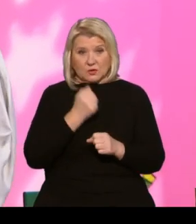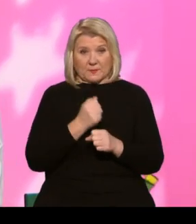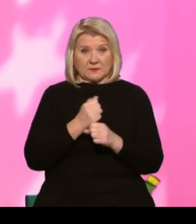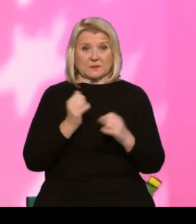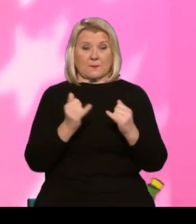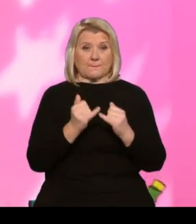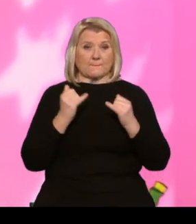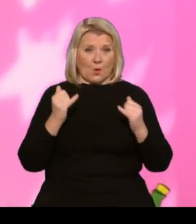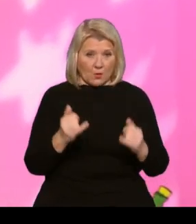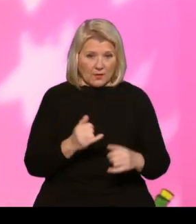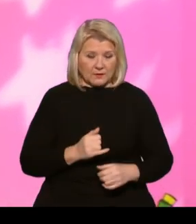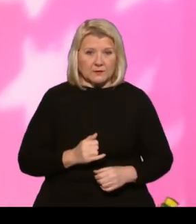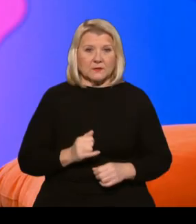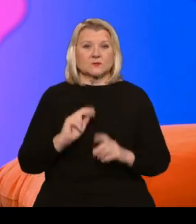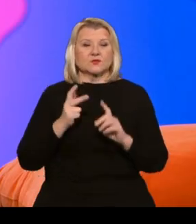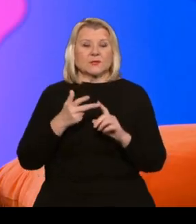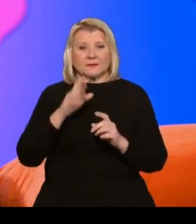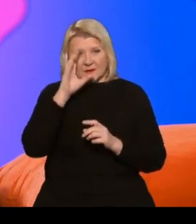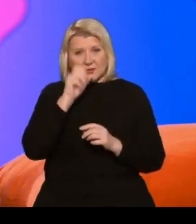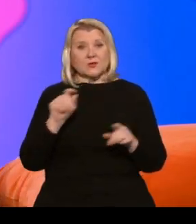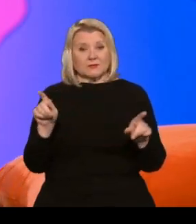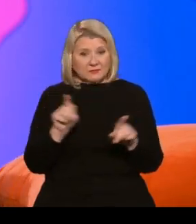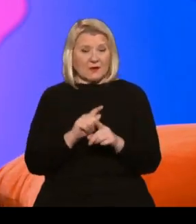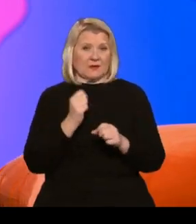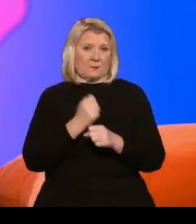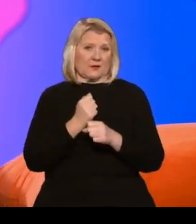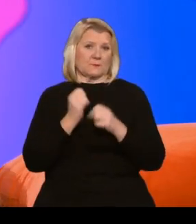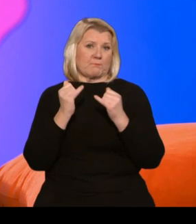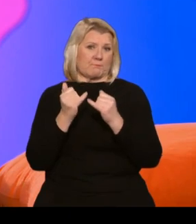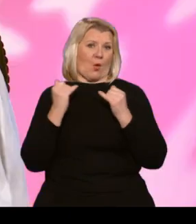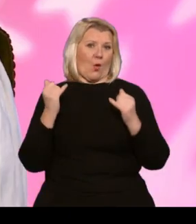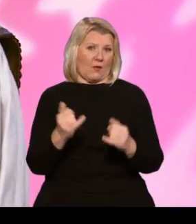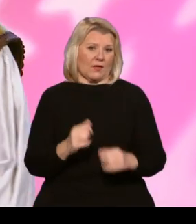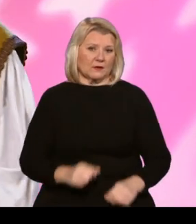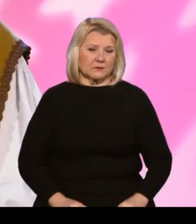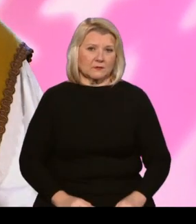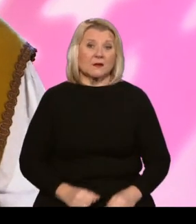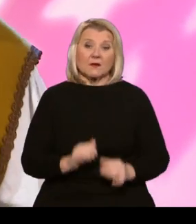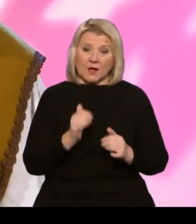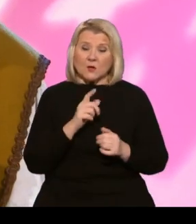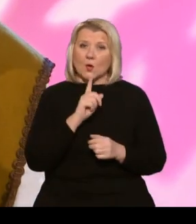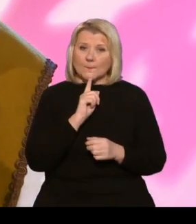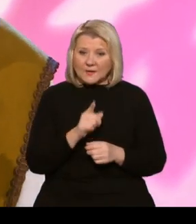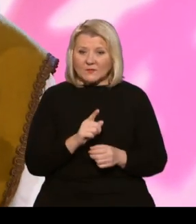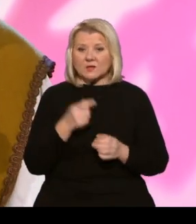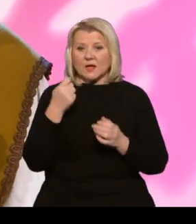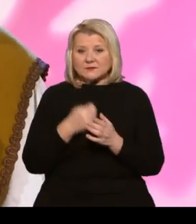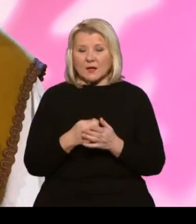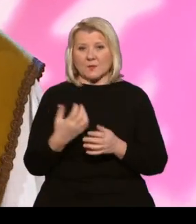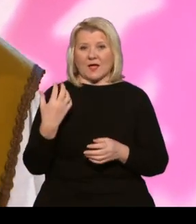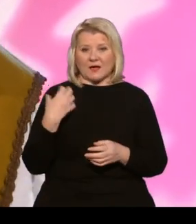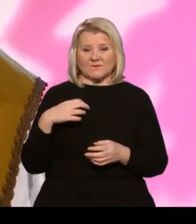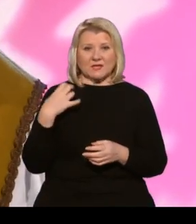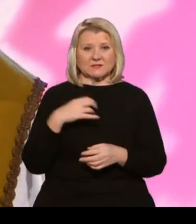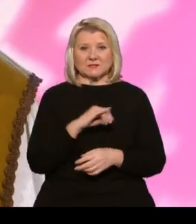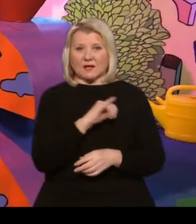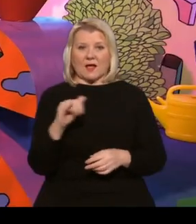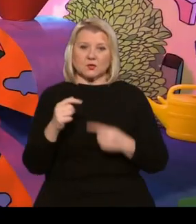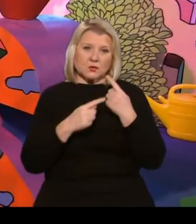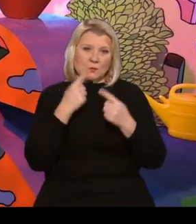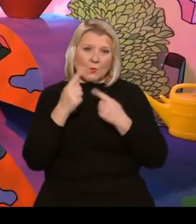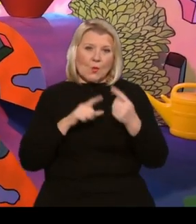můj pradědeček pracoval na poli, já vím. Přesně tak. A tak mu všichni ve vsi říkali